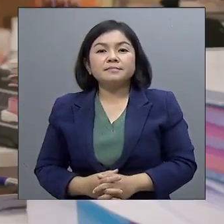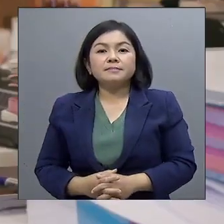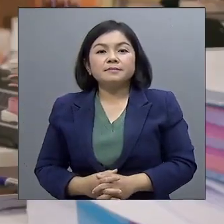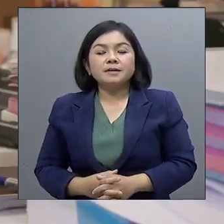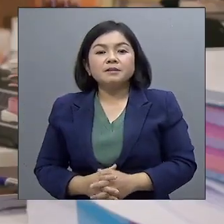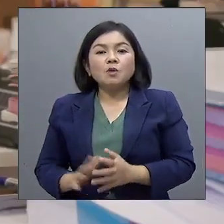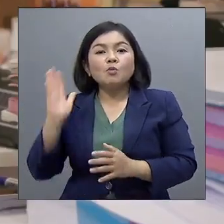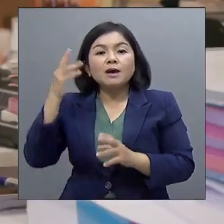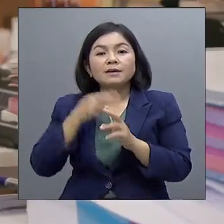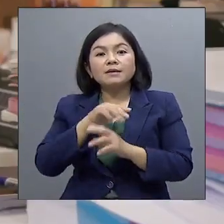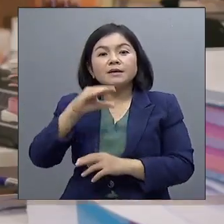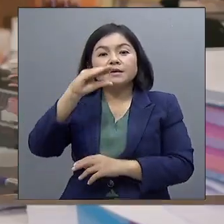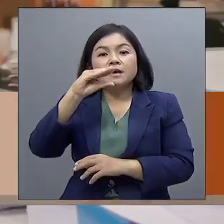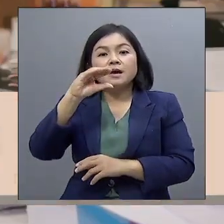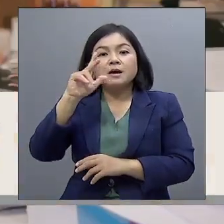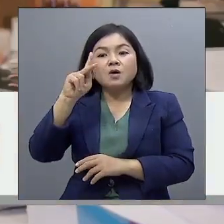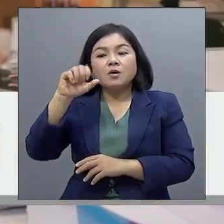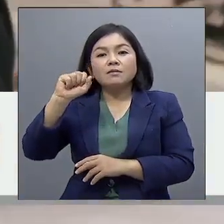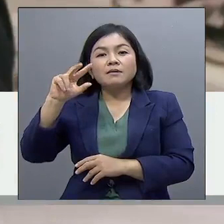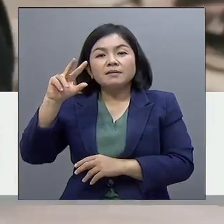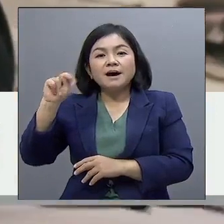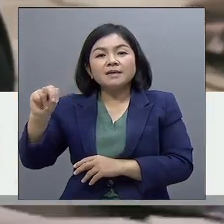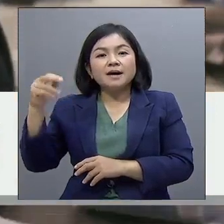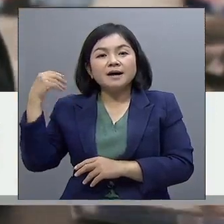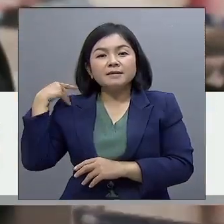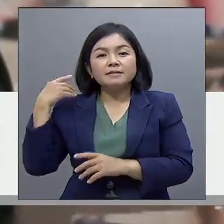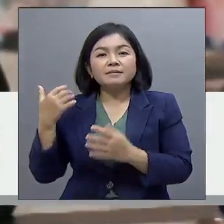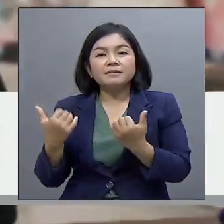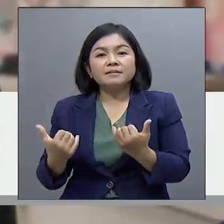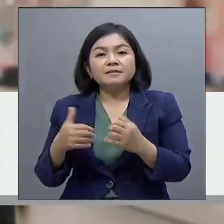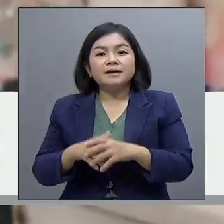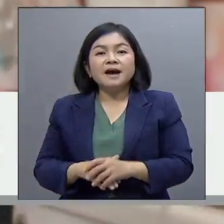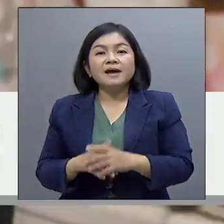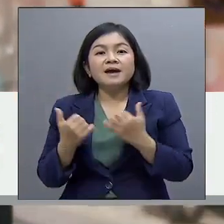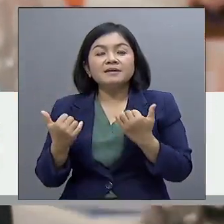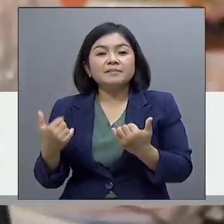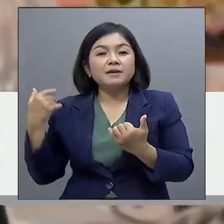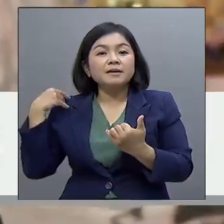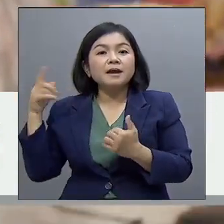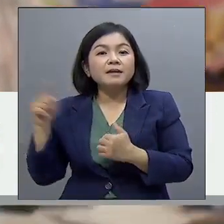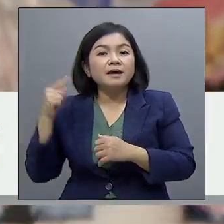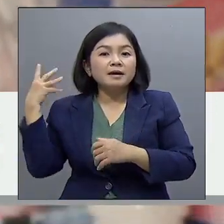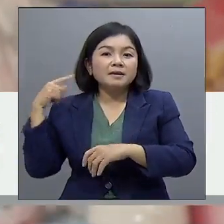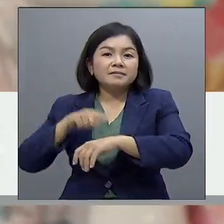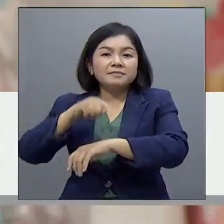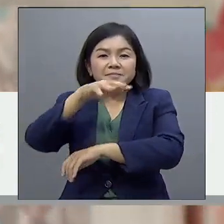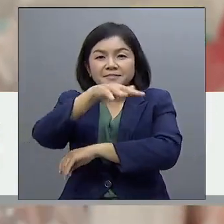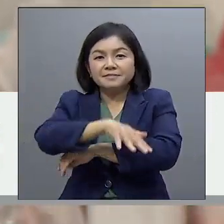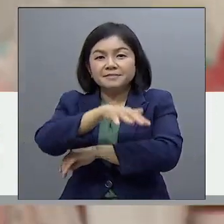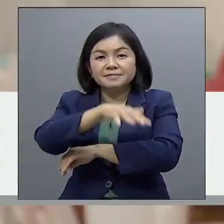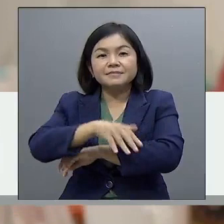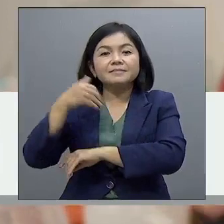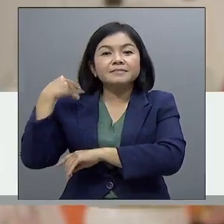นายโกศลวัฒน์อินทุจันยงรองโฆษกสำนักงานอัยการสูงสุดเปิดเผยถึงเรื่องนี้นะคะว่าเย็นเมื่อวานนี้นายอุปกิตปาจ